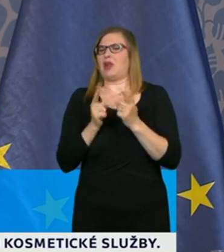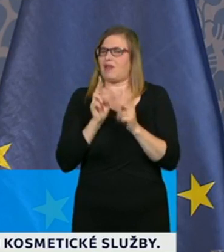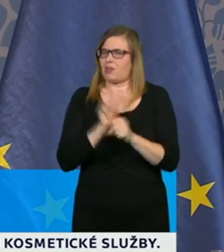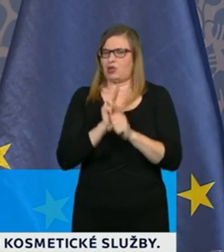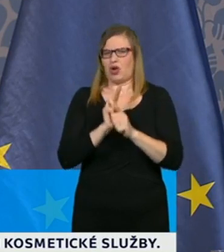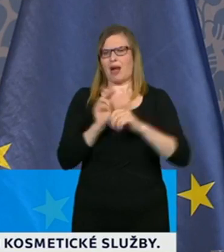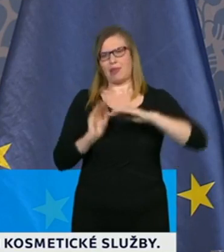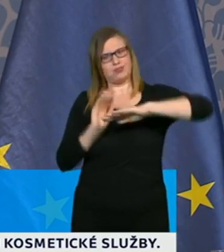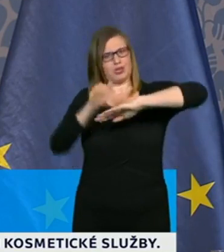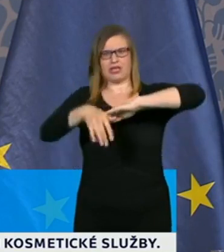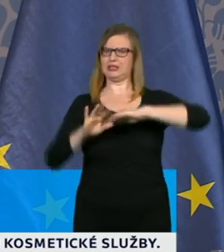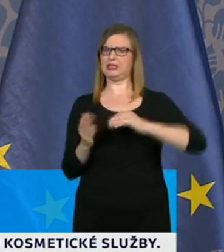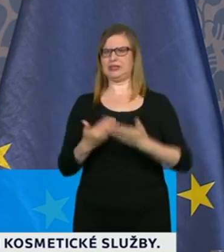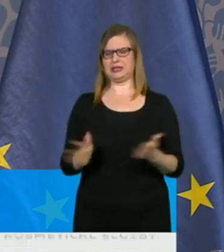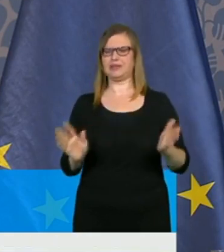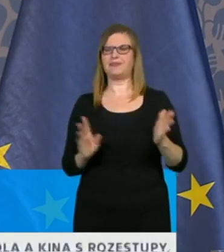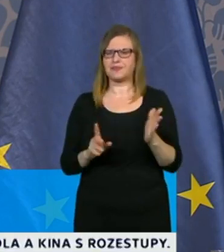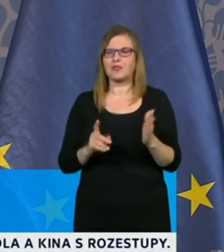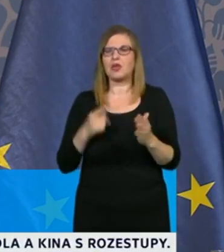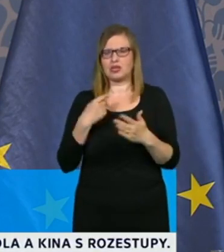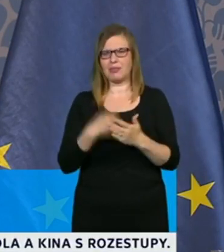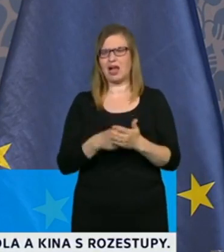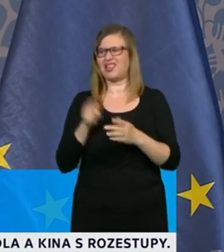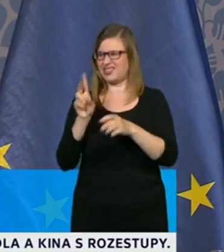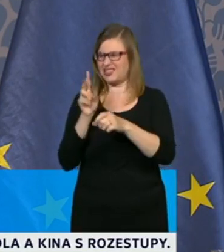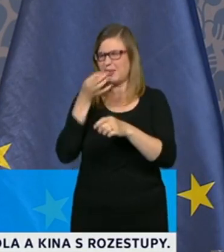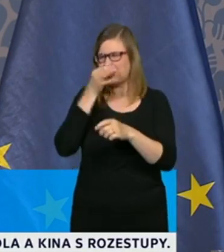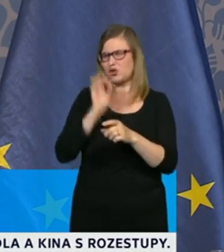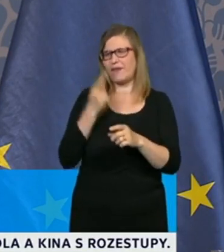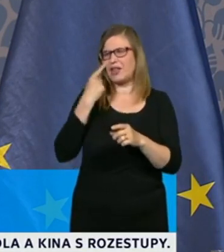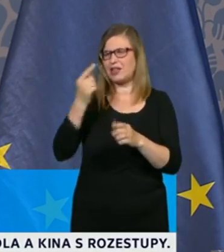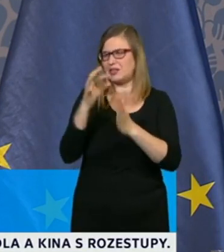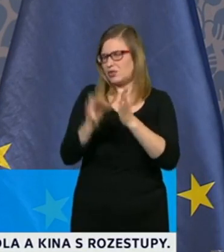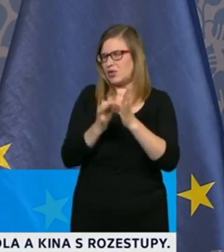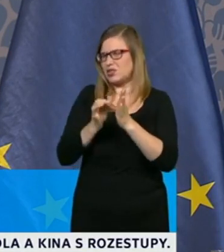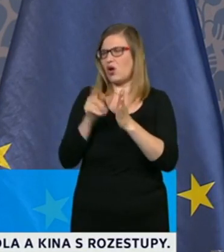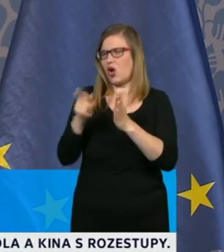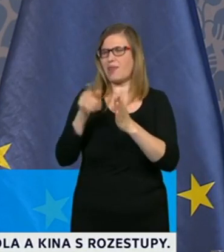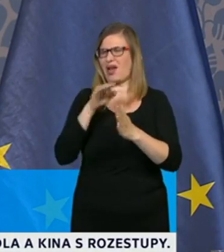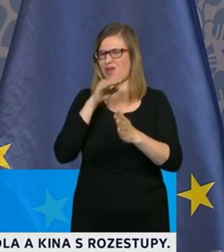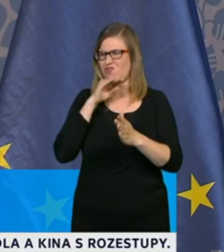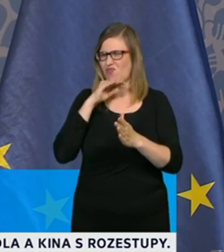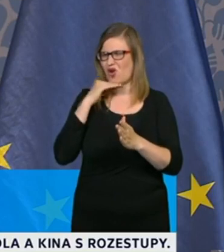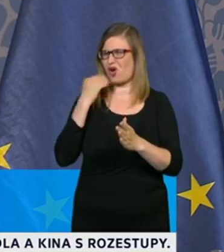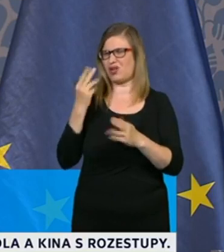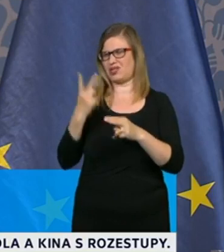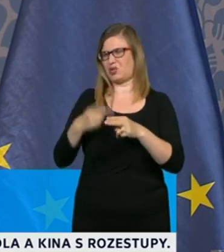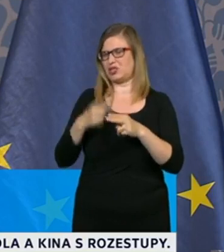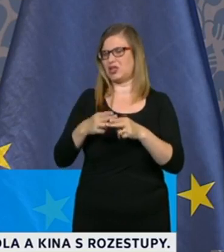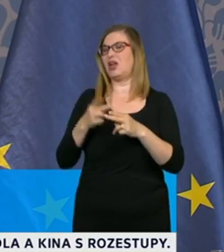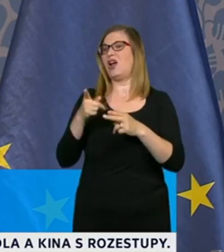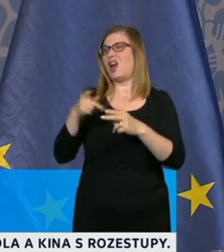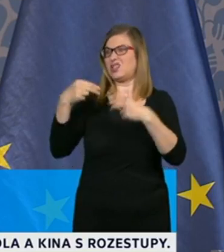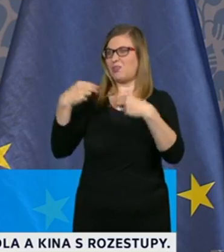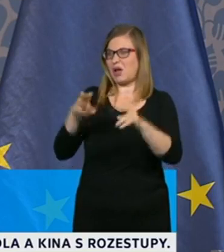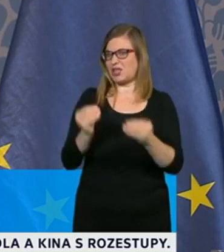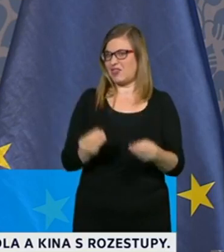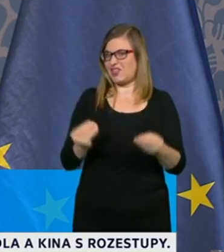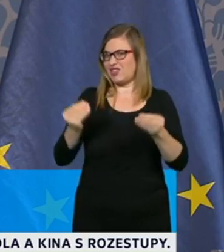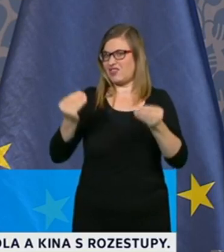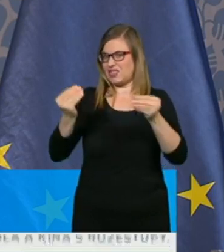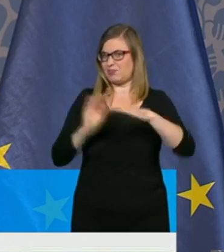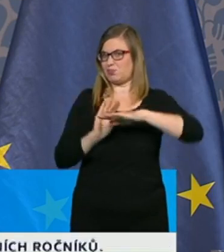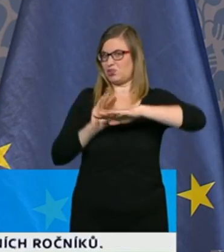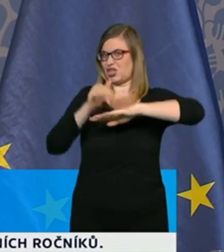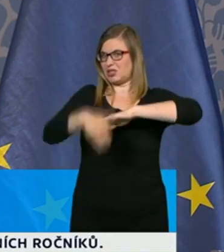opatření v podstatě mění a zase vrací zpátky. My to úplně dělat nechceme. Na druhou stranu máme tady